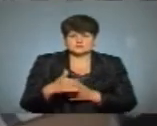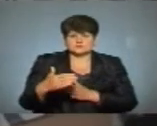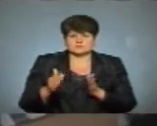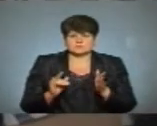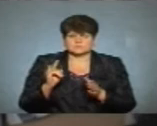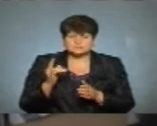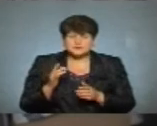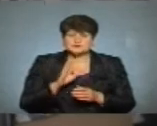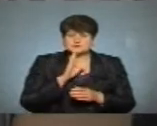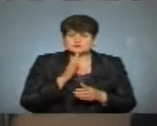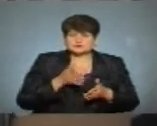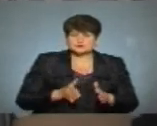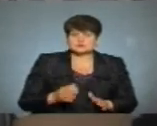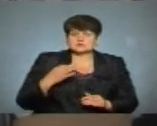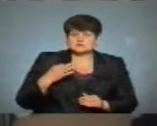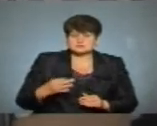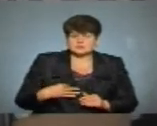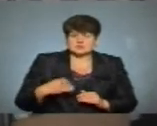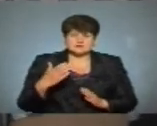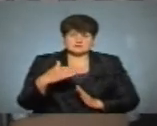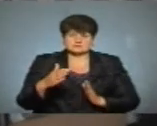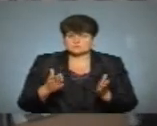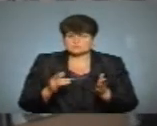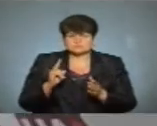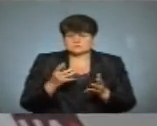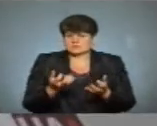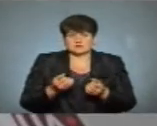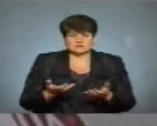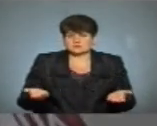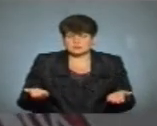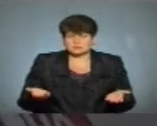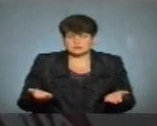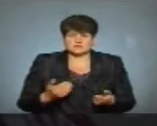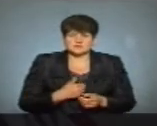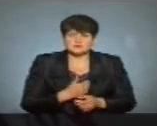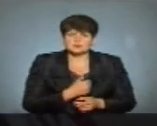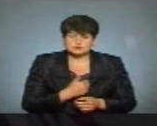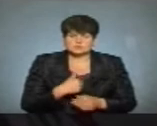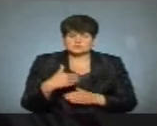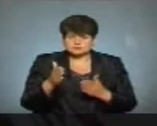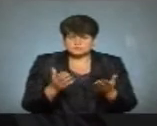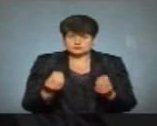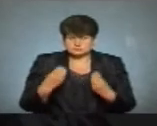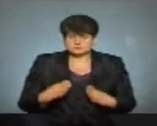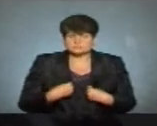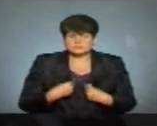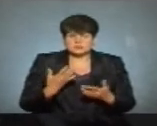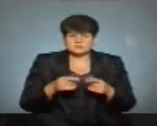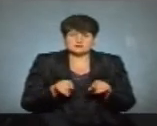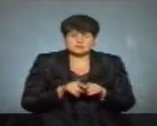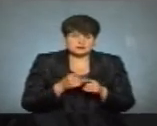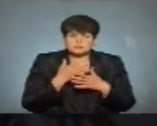бейбі-бокс. Жінка народила сина, але пакунок для малюка не отримала. Я би дуже хотіла, щоб цей бейбі-бокс був. Але так, як